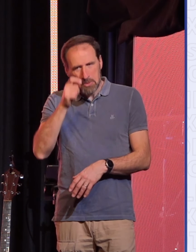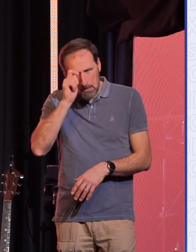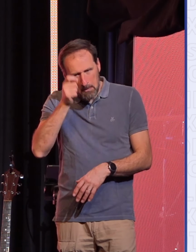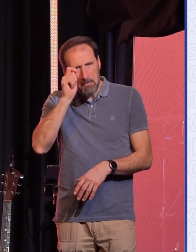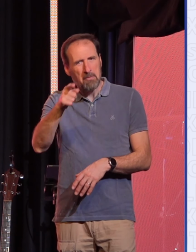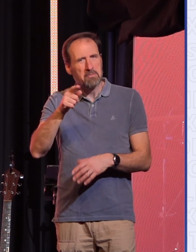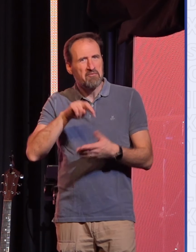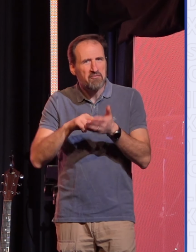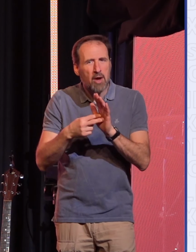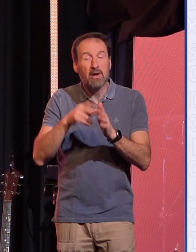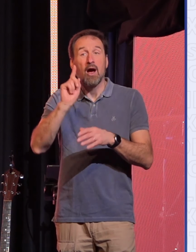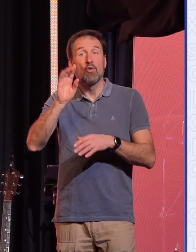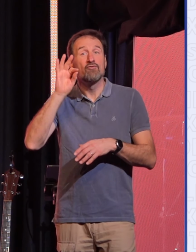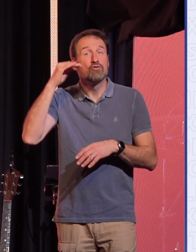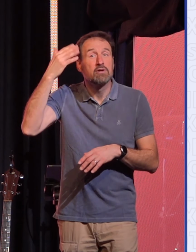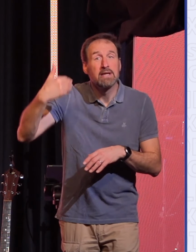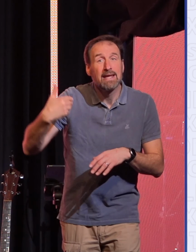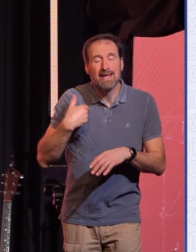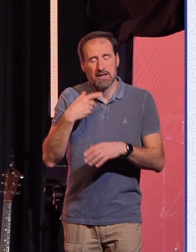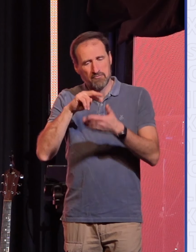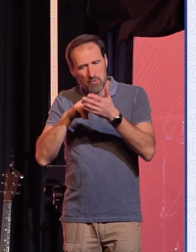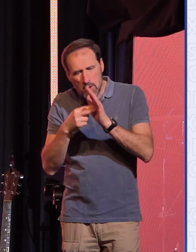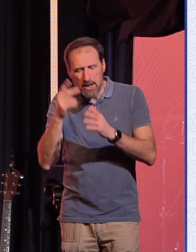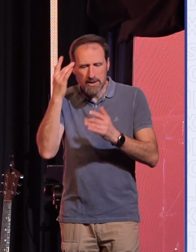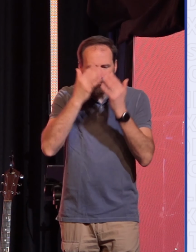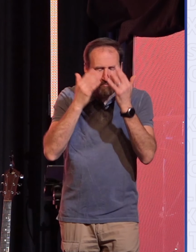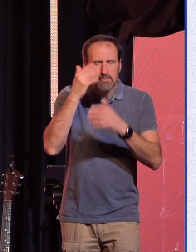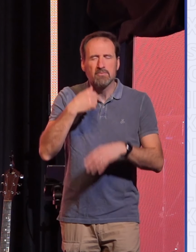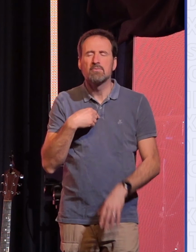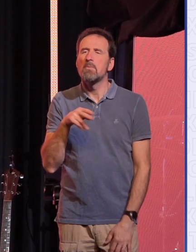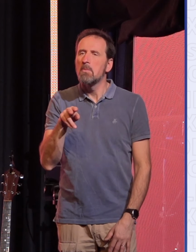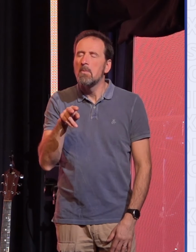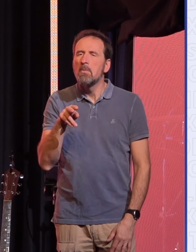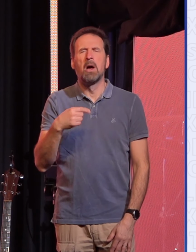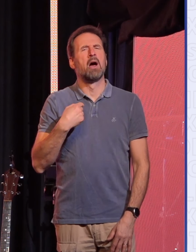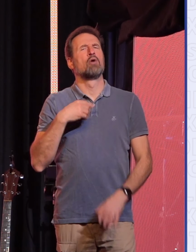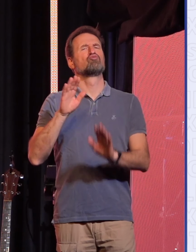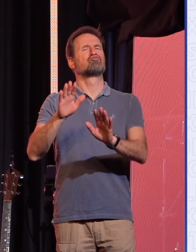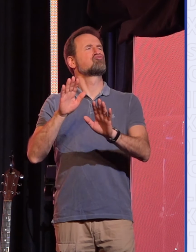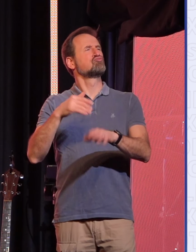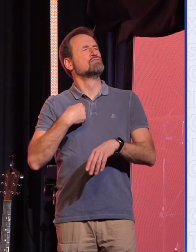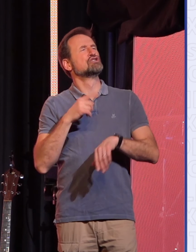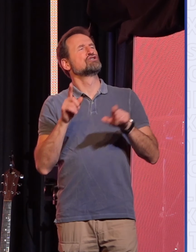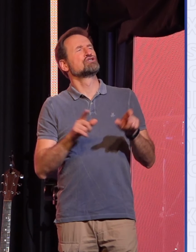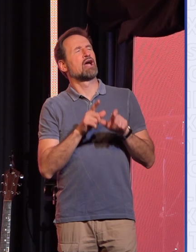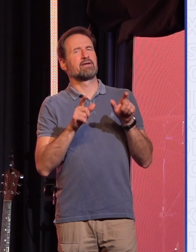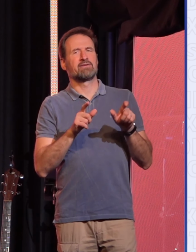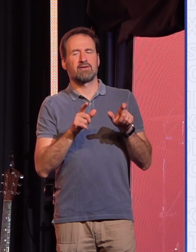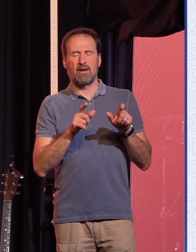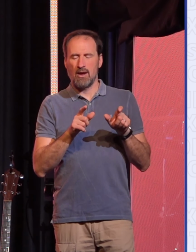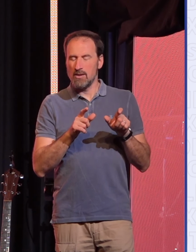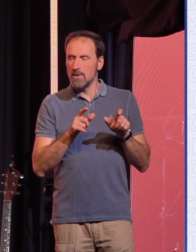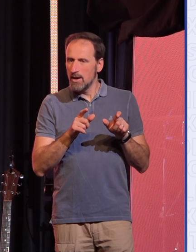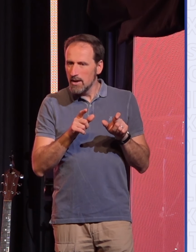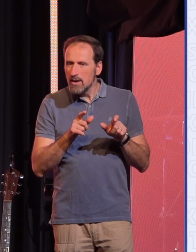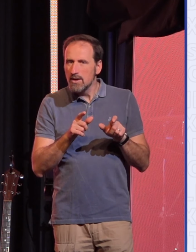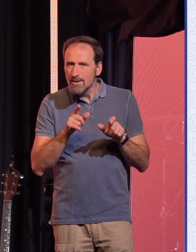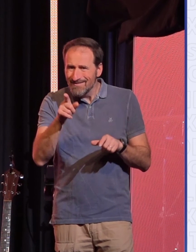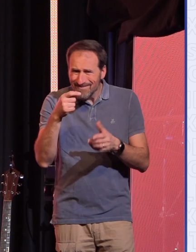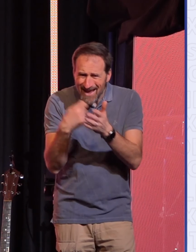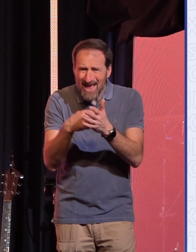Hey, ich ermutige dich, gib Vollgas. Nimm das ernst. Weil das, was du jetzt in